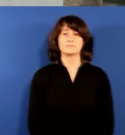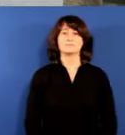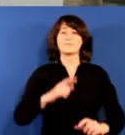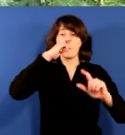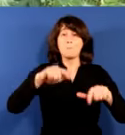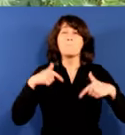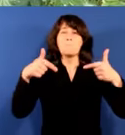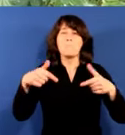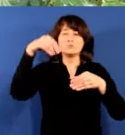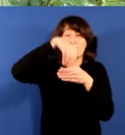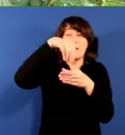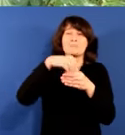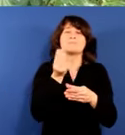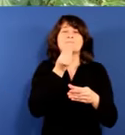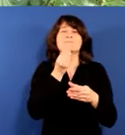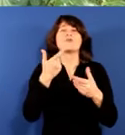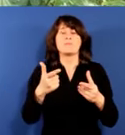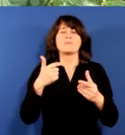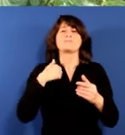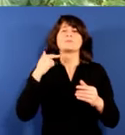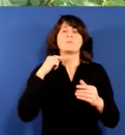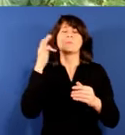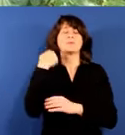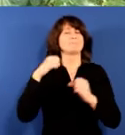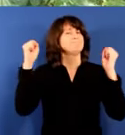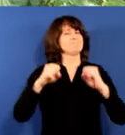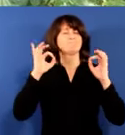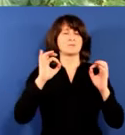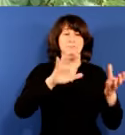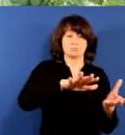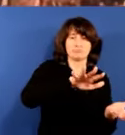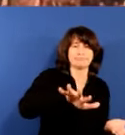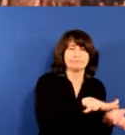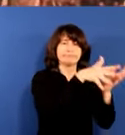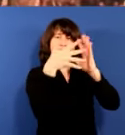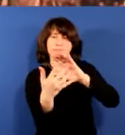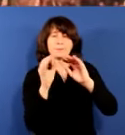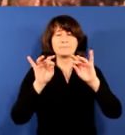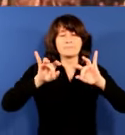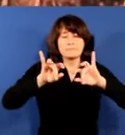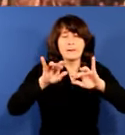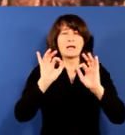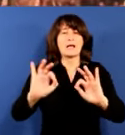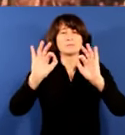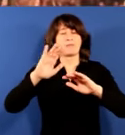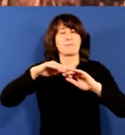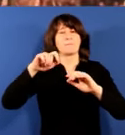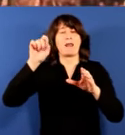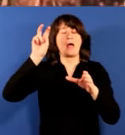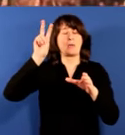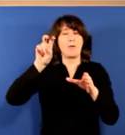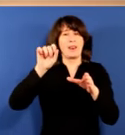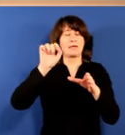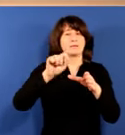Museoa eta Euskal Arkeologia, Etnografia eta Kondaira Museoa finantzatzeko. Amaitzeko Aburtok esan du Bizkaiak behin betiko bultzada